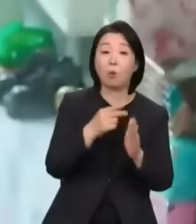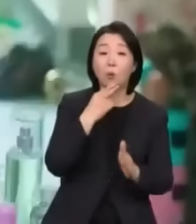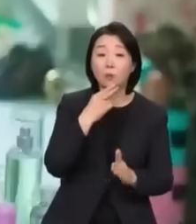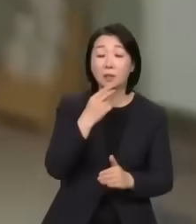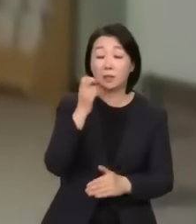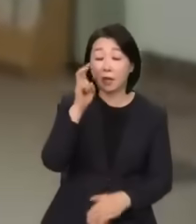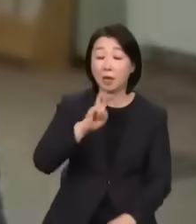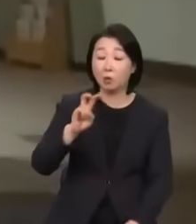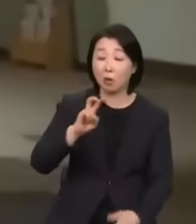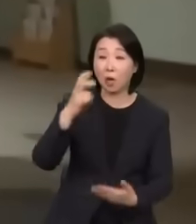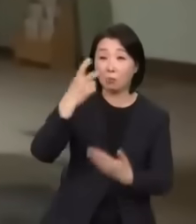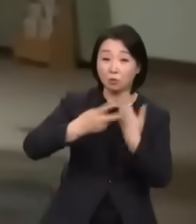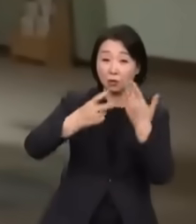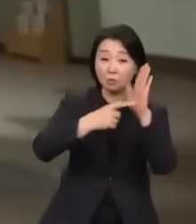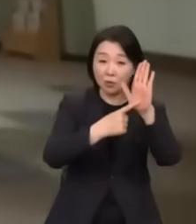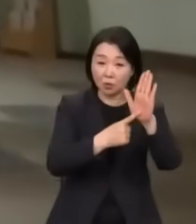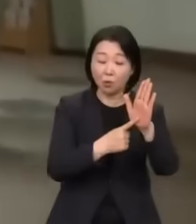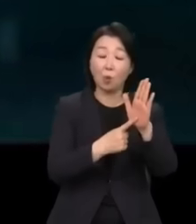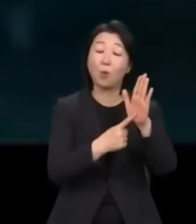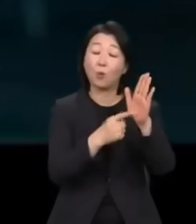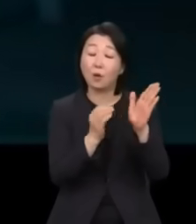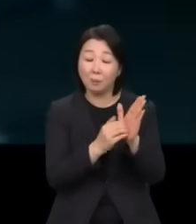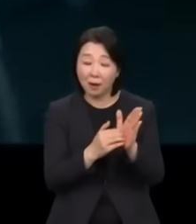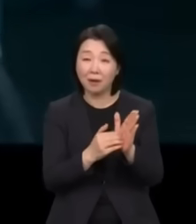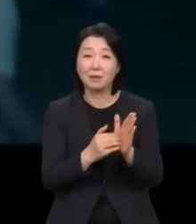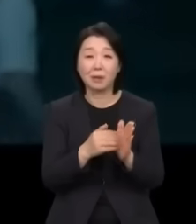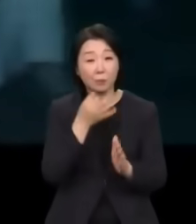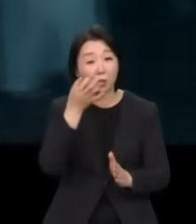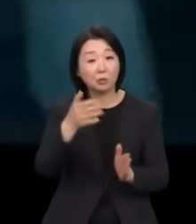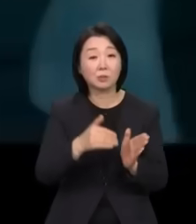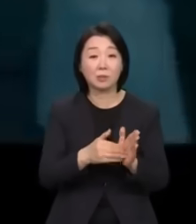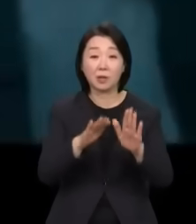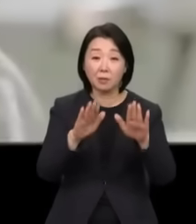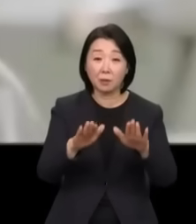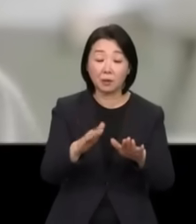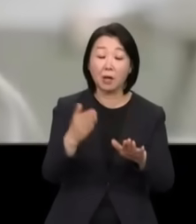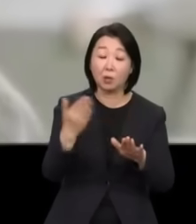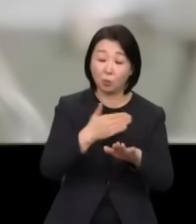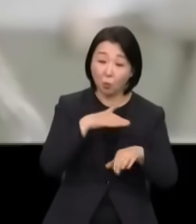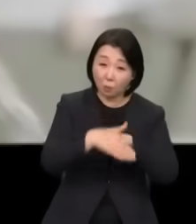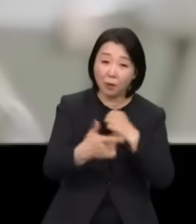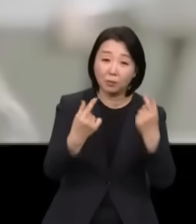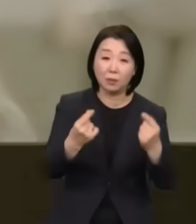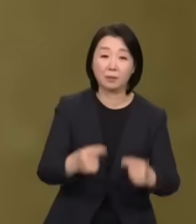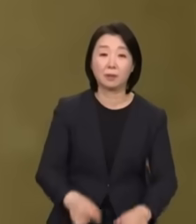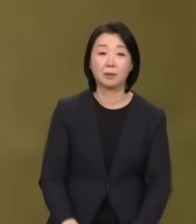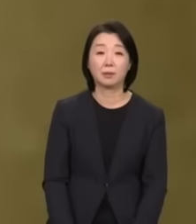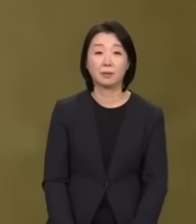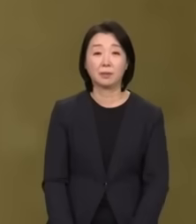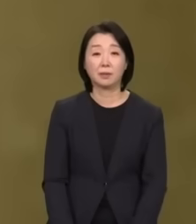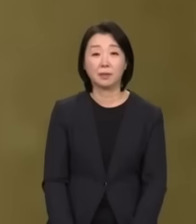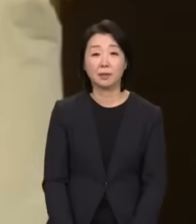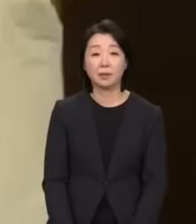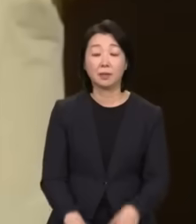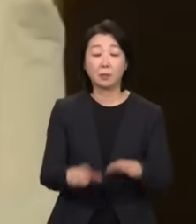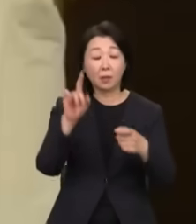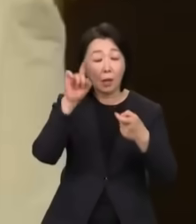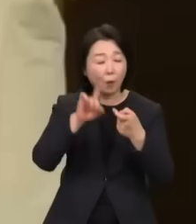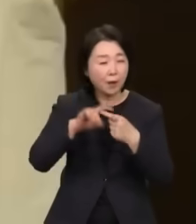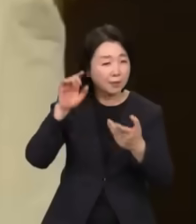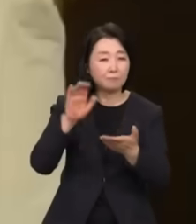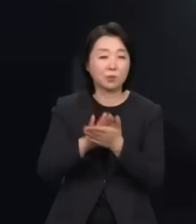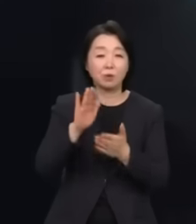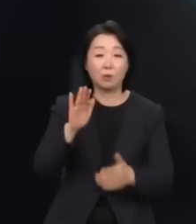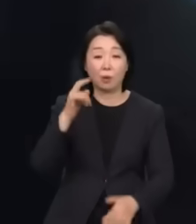노래의 뮤직비디오를 통째로 공개하며 팬들에게 다가섰는데 이번에도 같은 방식입니다. 이번엔 더 관심이